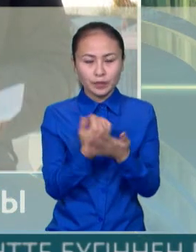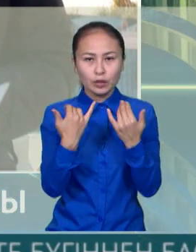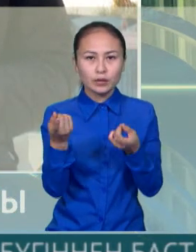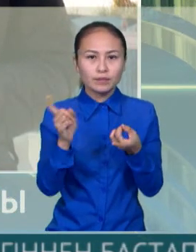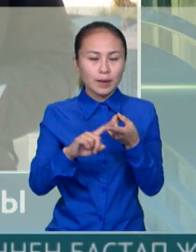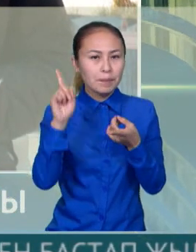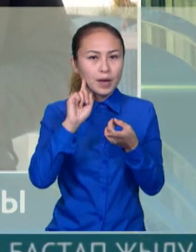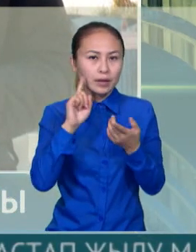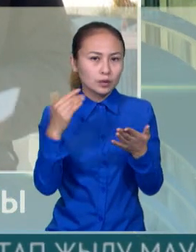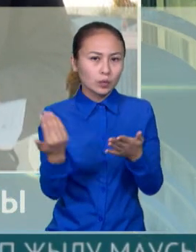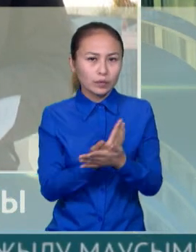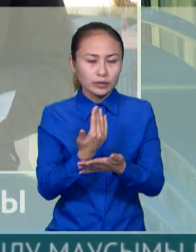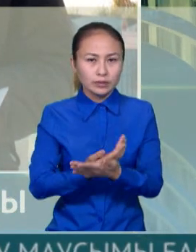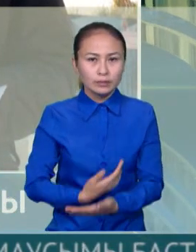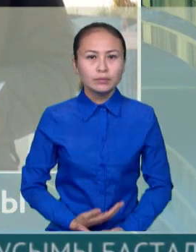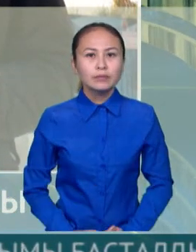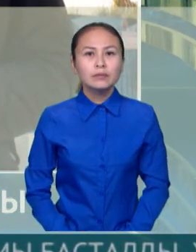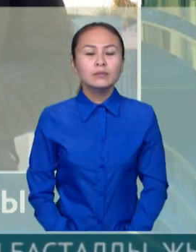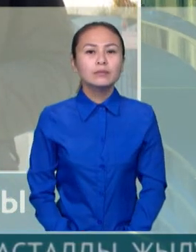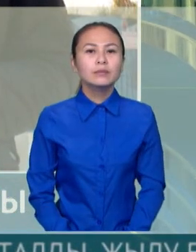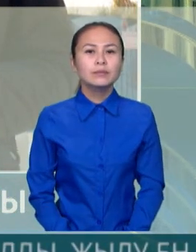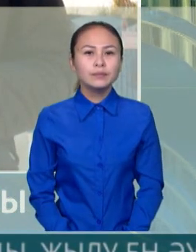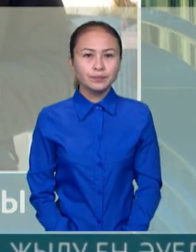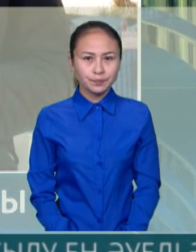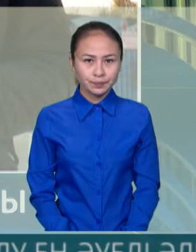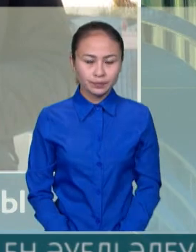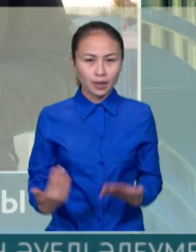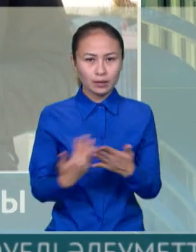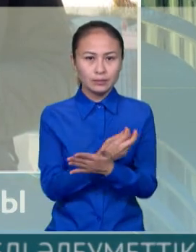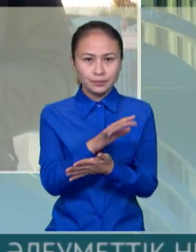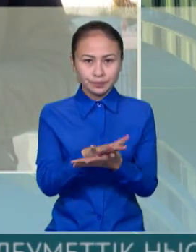Әзірге мендегі бар ақпарат осындай. Сағыныш. Рахмет, Ұлан. Хабарымыз жалғастырамыз.